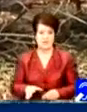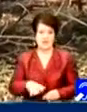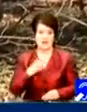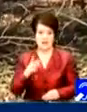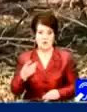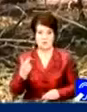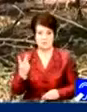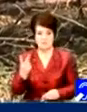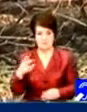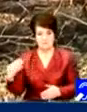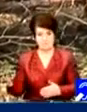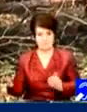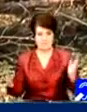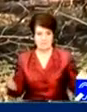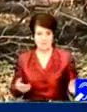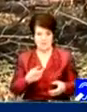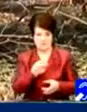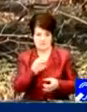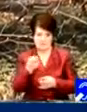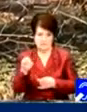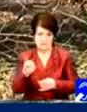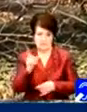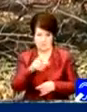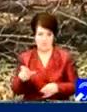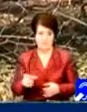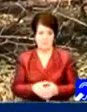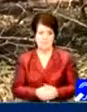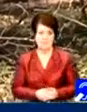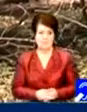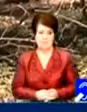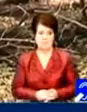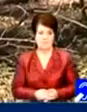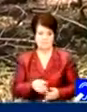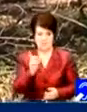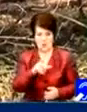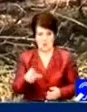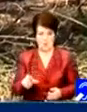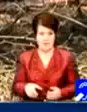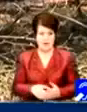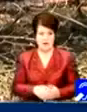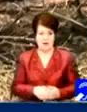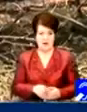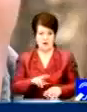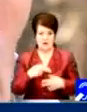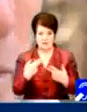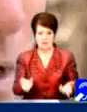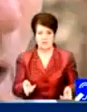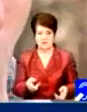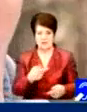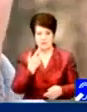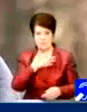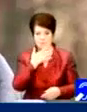dintr-o parte și din alta și o tras în lume. Și lumea cădeau ca snopii.